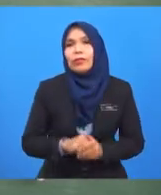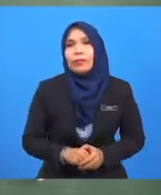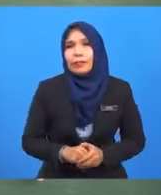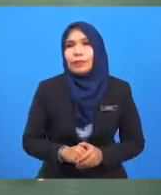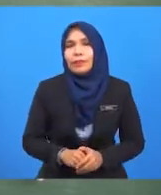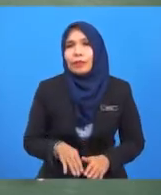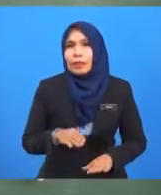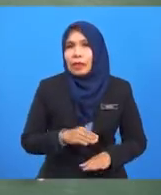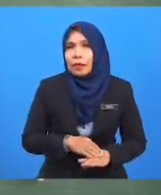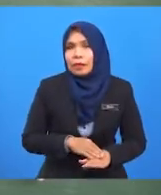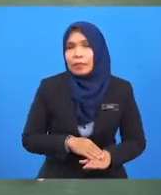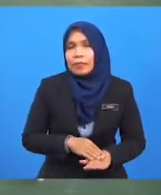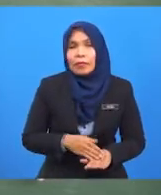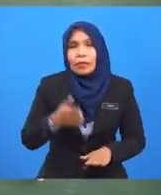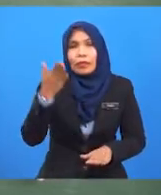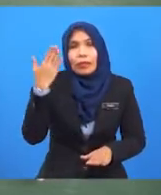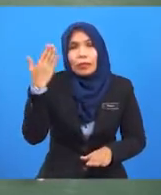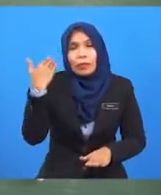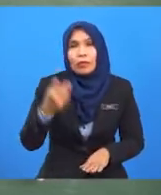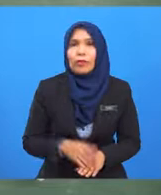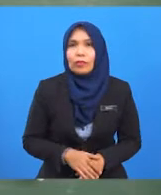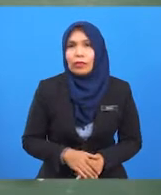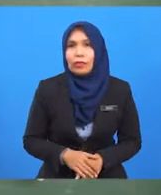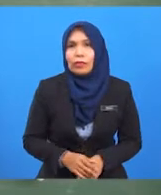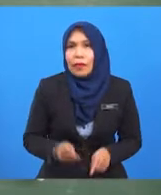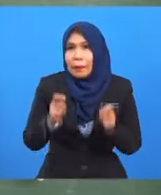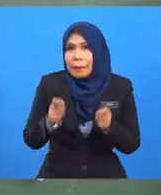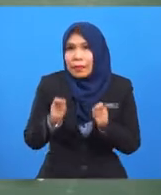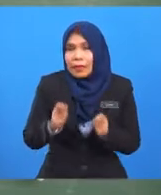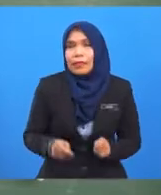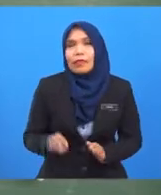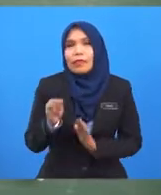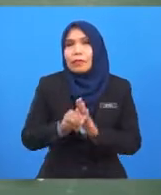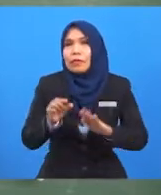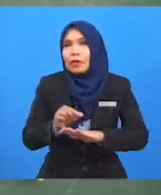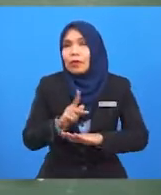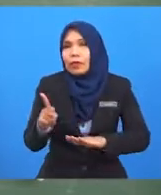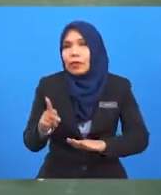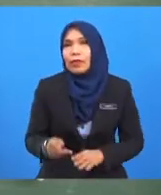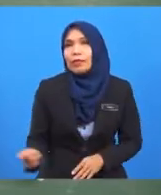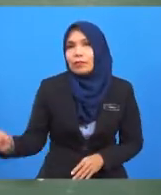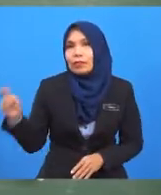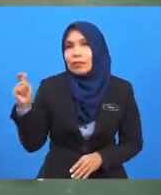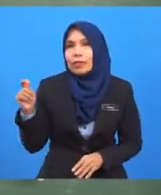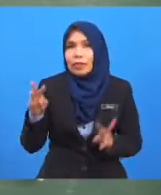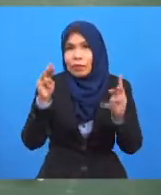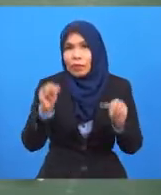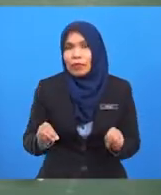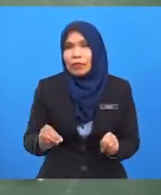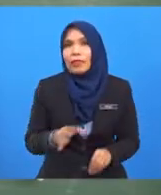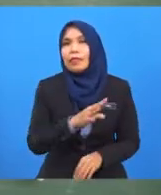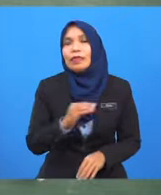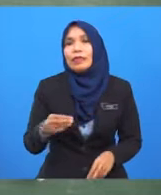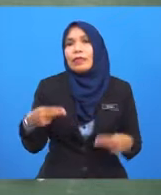zaman dahulu, kebanyakan petani menggunakan tenaga manusia dan haiwan